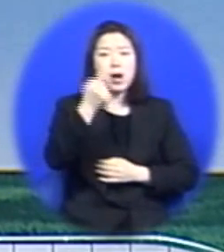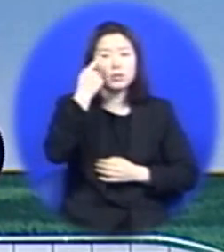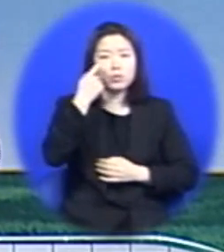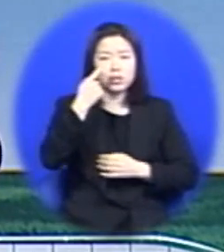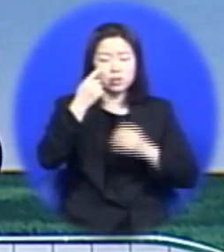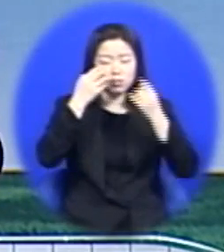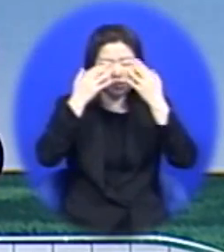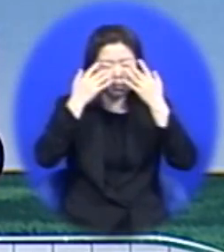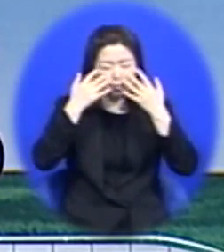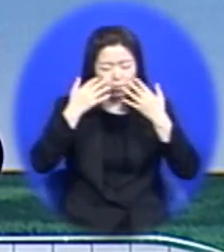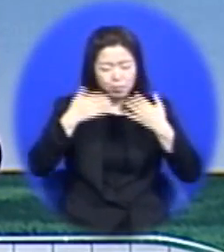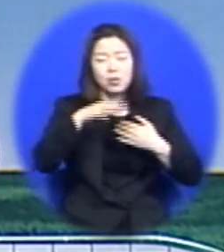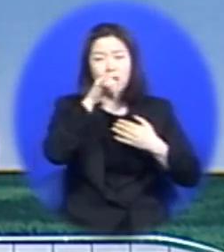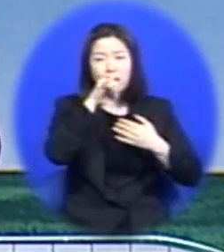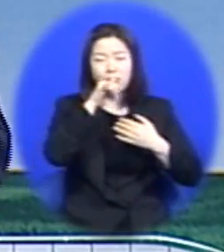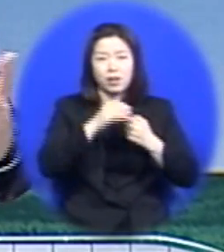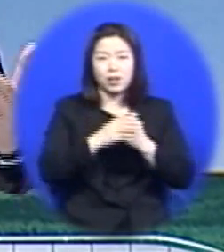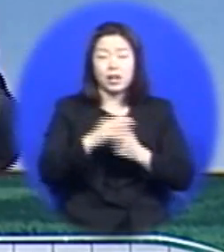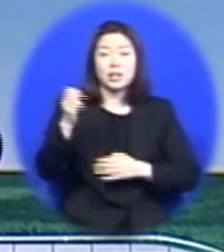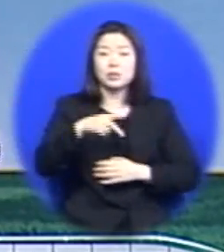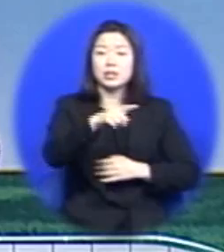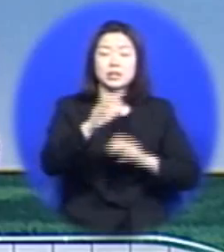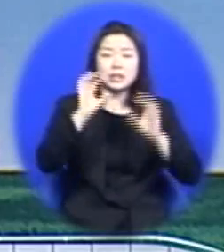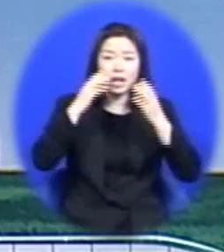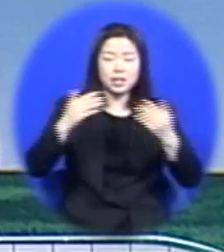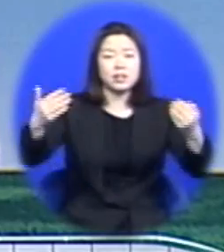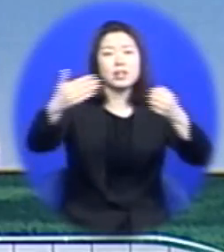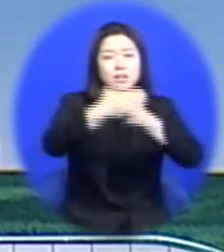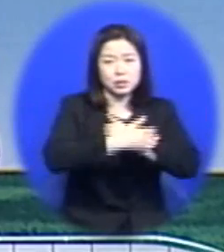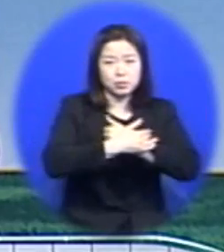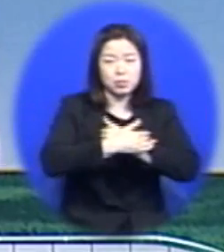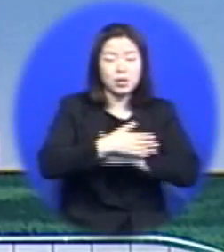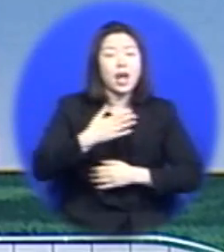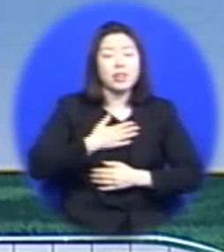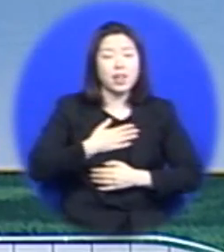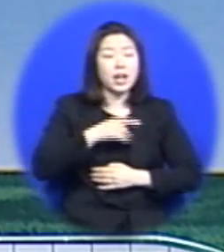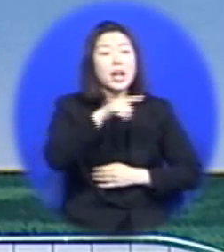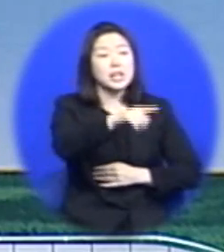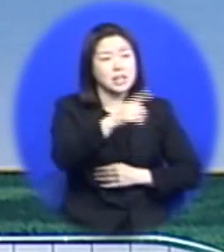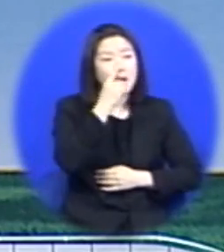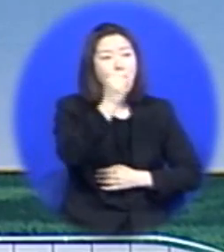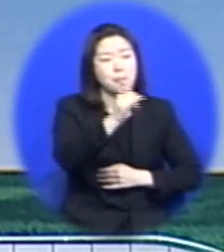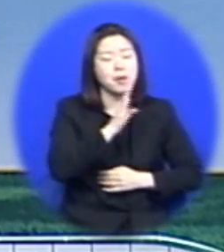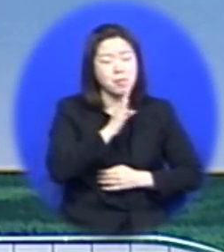눈물이 하염없이 흘렀습니다. 그리고 그 아이를 끌어안으면서 그래 내가 너 엄마야.